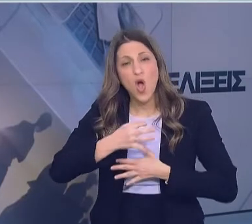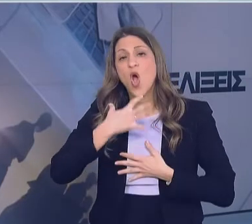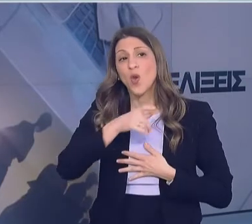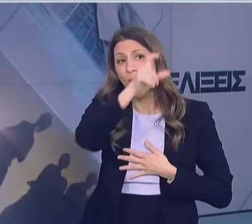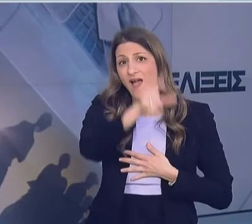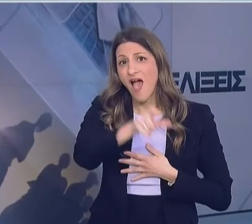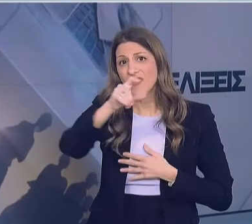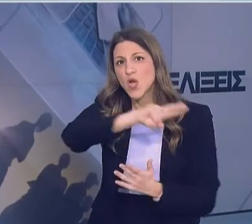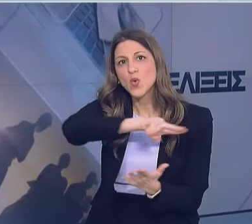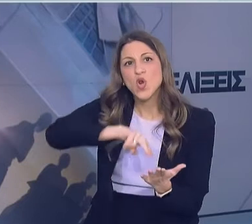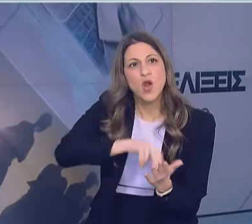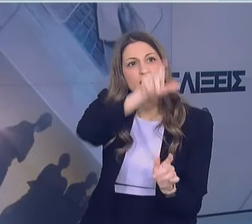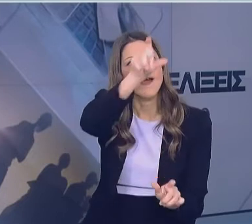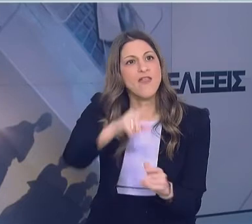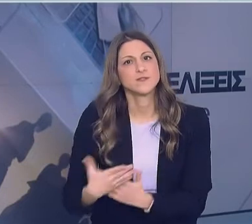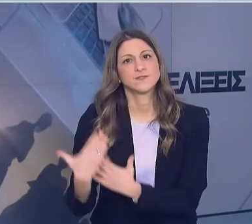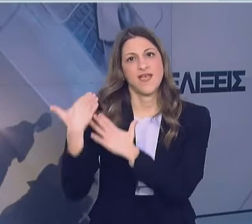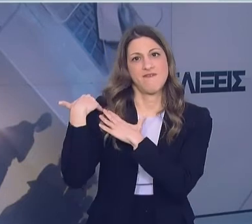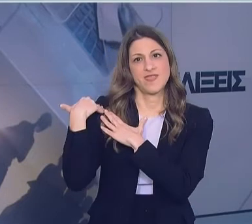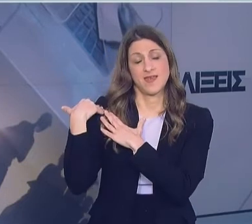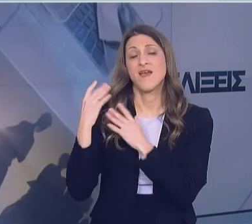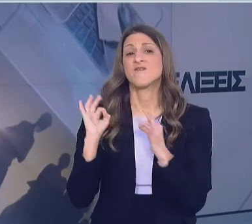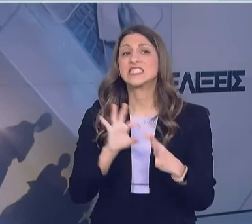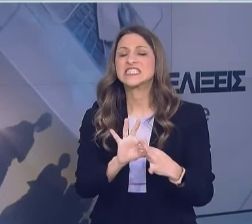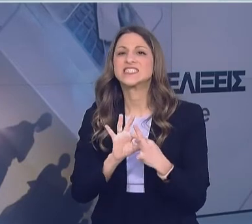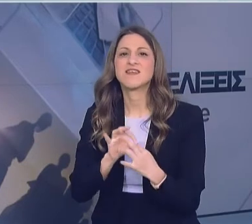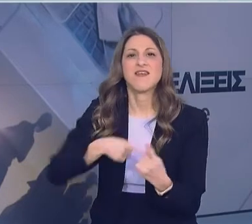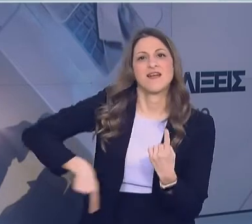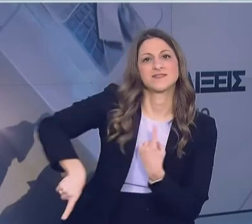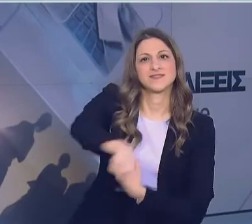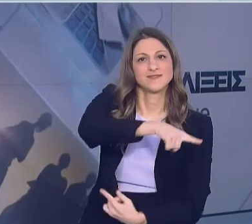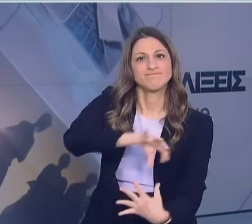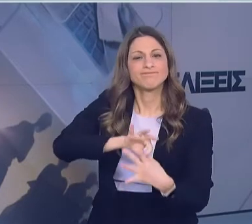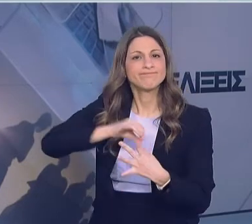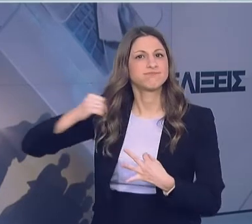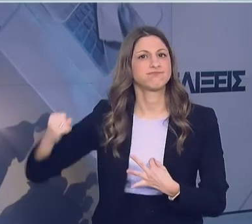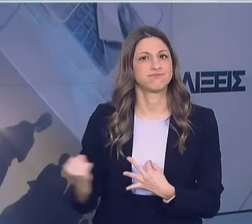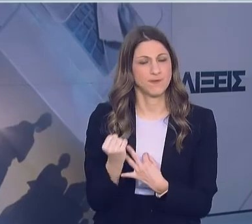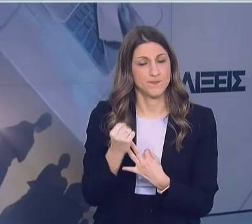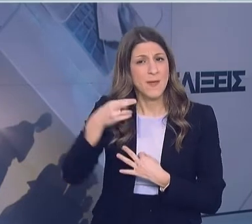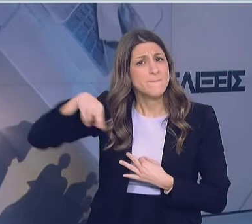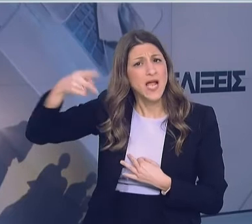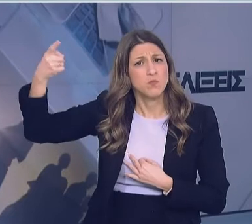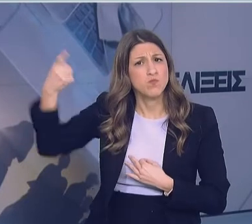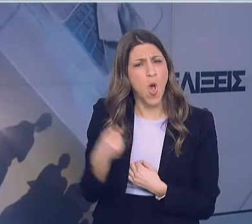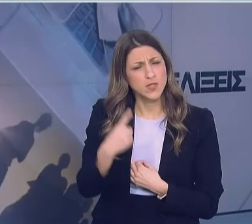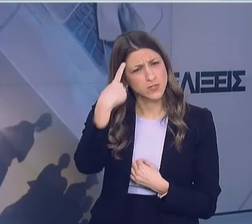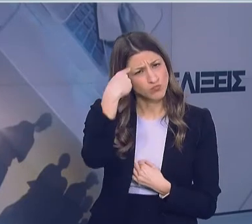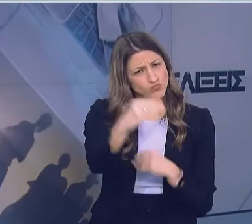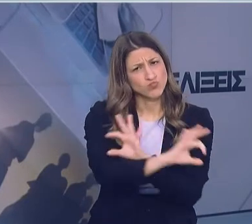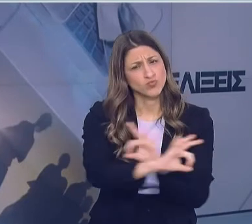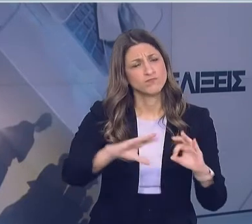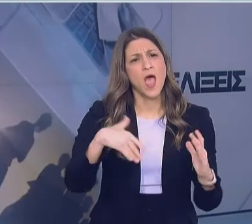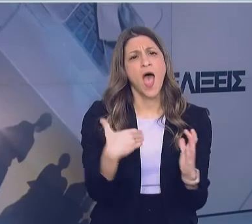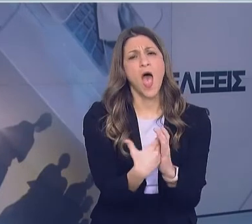έχει το ρόλο του και απαιτείται η αγαστή συνεργασία όλων για να σπάσει αλυσίδα μετάδοση του ιού. Η συντριπτική πλειοψηφία των πολιτών το αντιλαμβάνεται αυτό και το